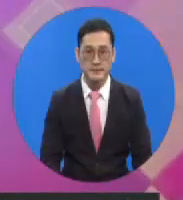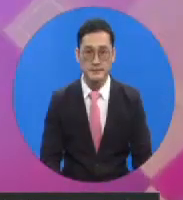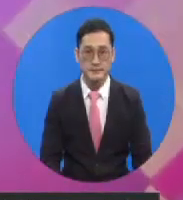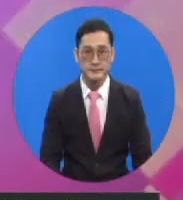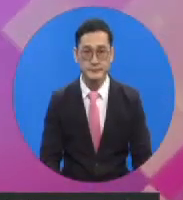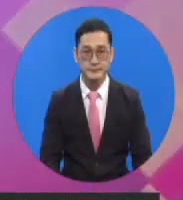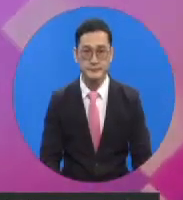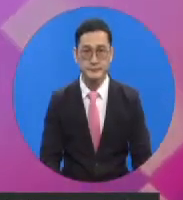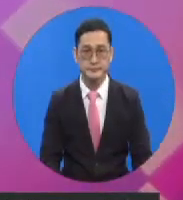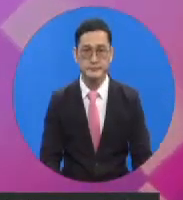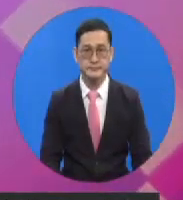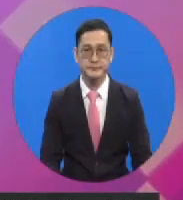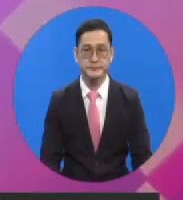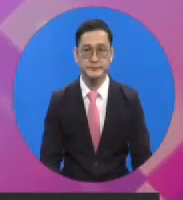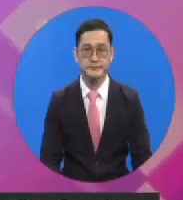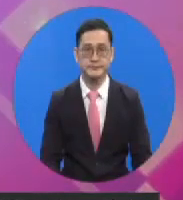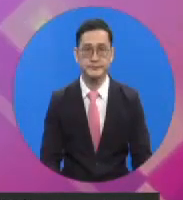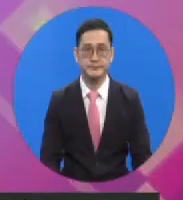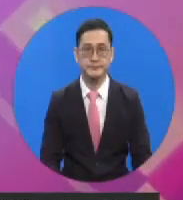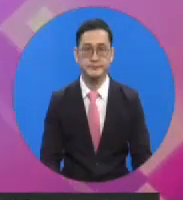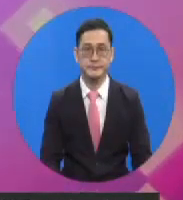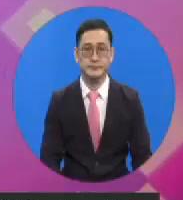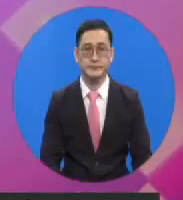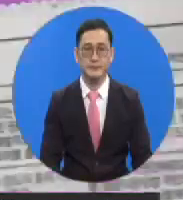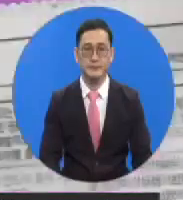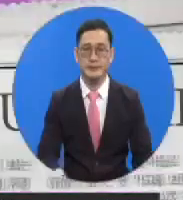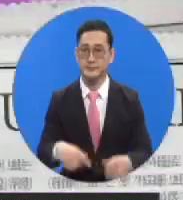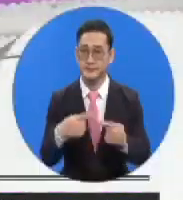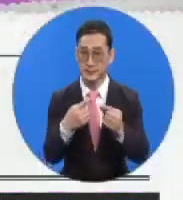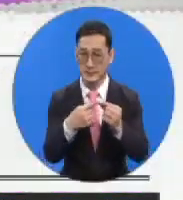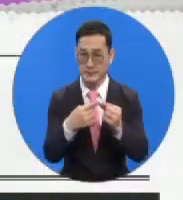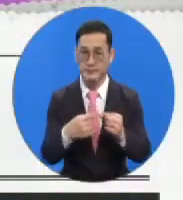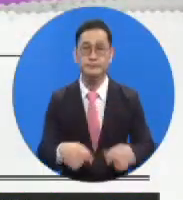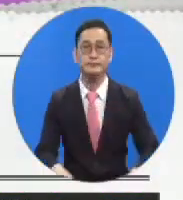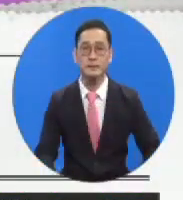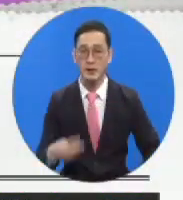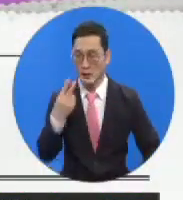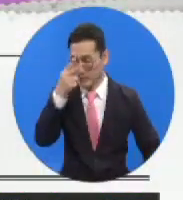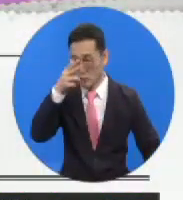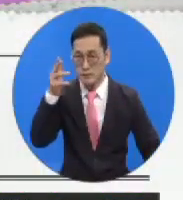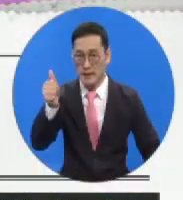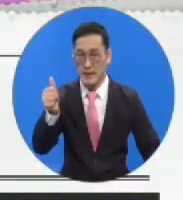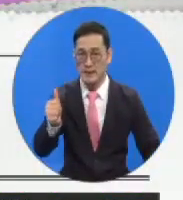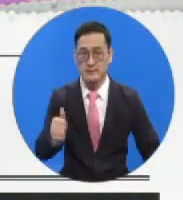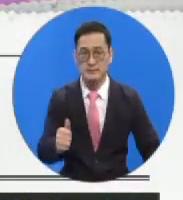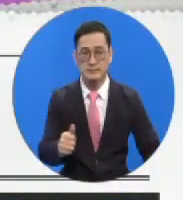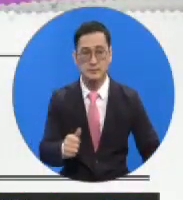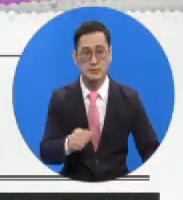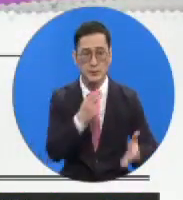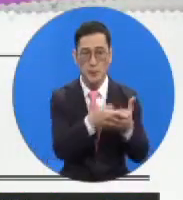톱뉴스 주제로 이런 질문 던지겠습니다. 검찰총장은 장관의 부하인가?